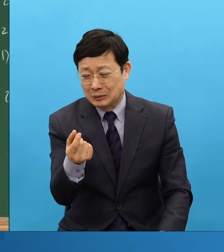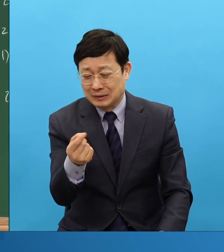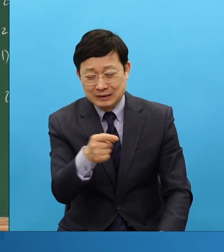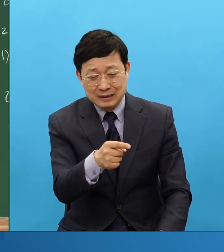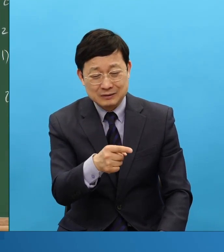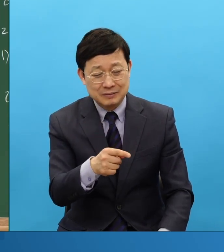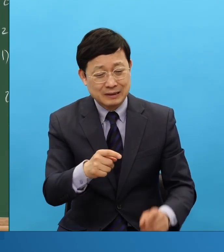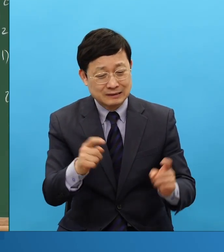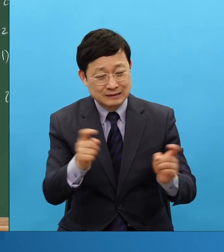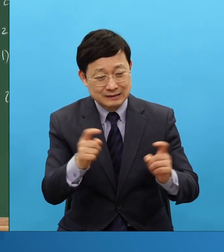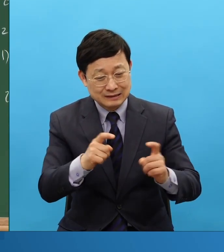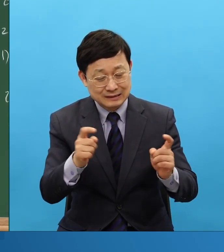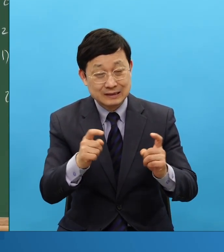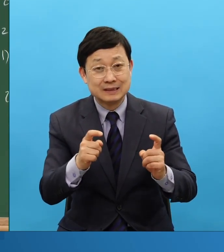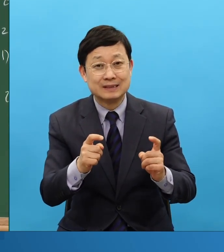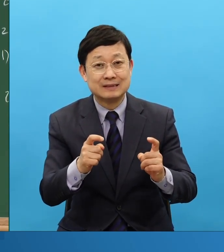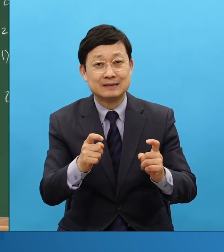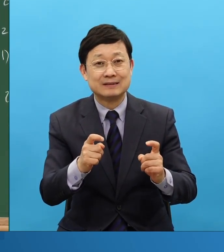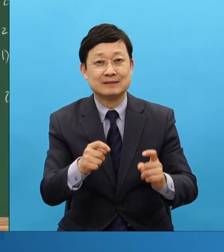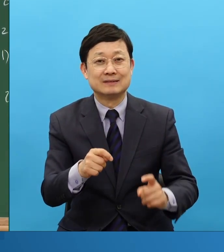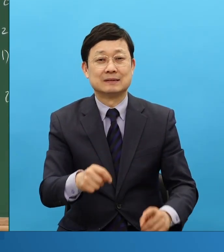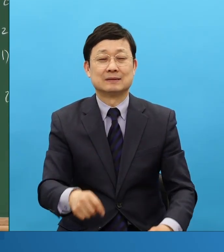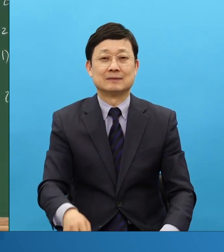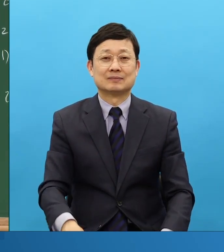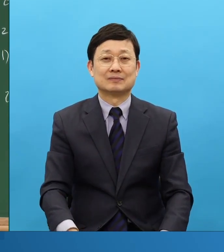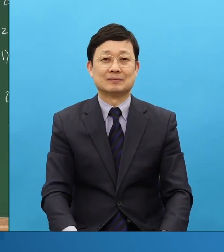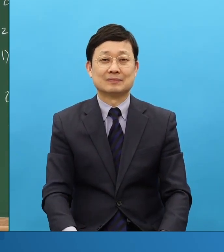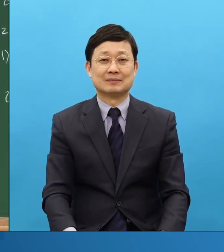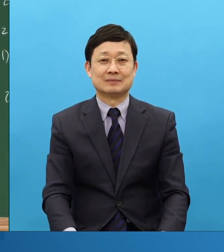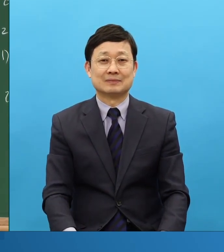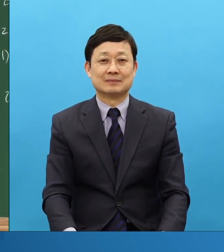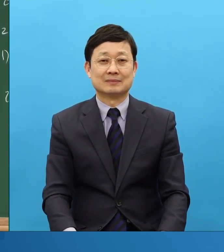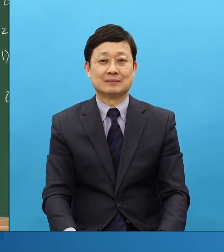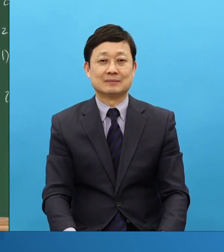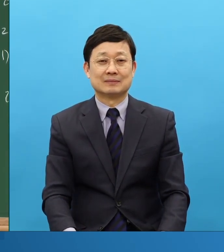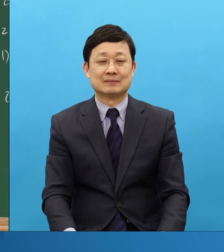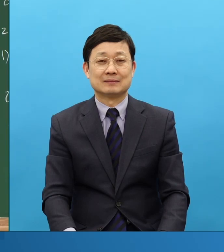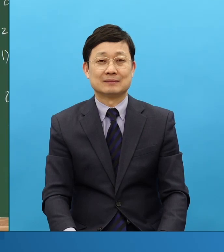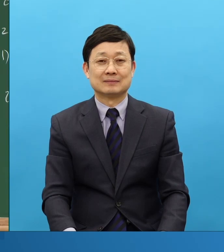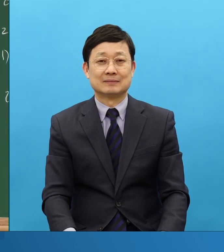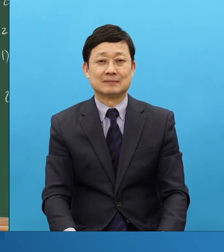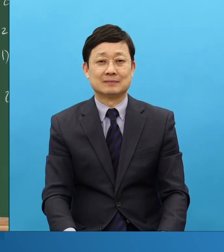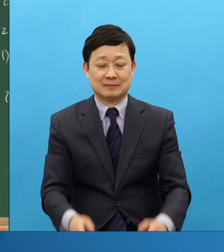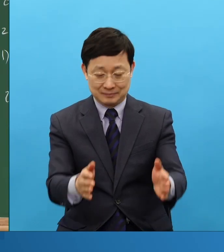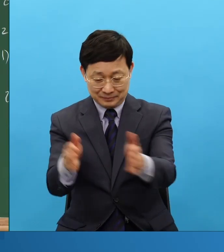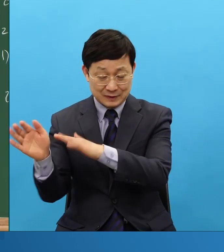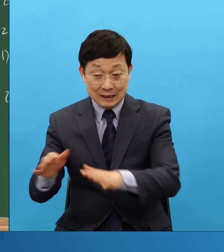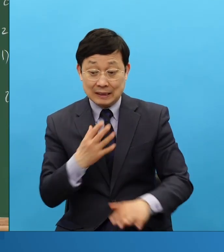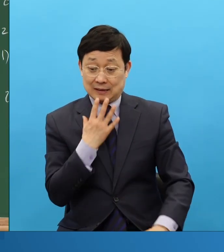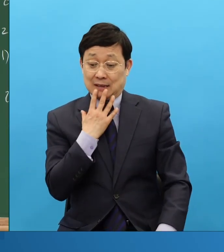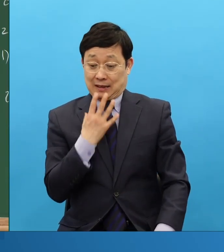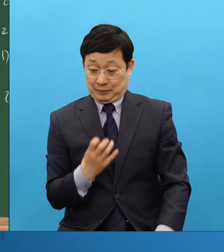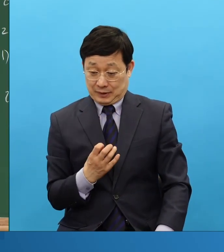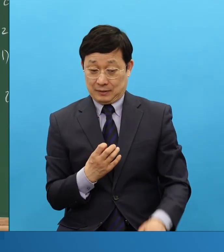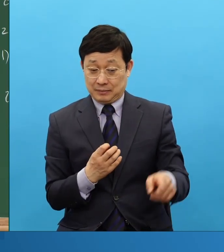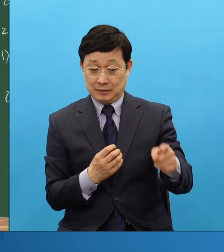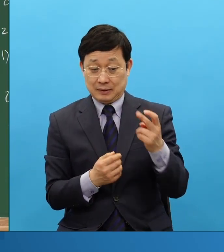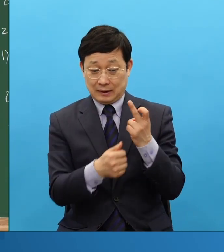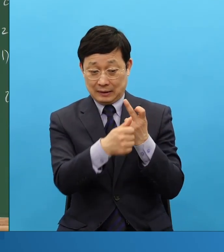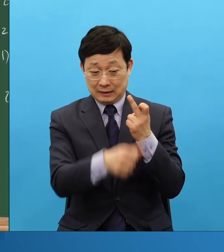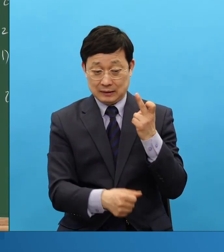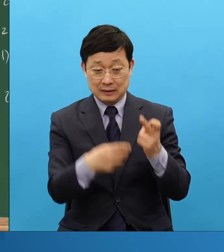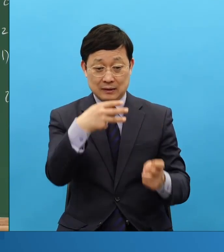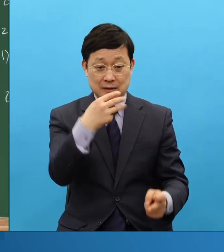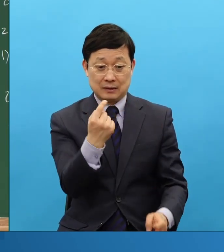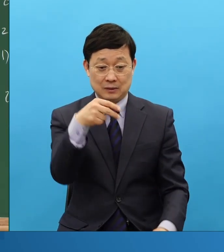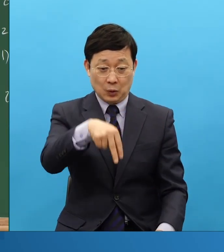$20,000. 그것으로 나나가 싸움부터 돼. And so with that, people were fighting. 근데 지금 아브라함이 내린 것도 그런 결단이에요. 땅입니다. 이게